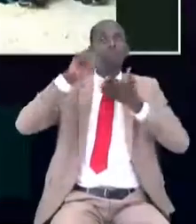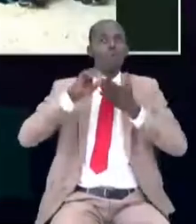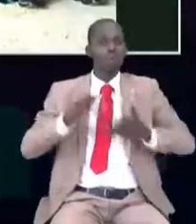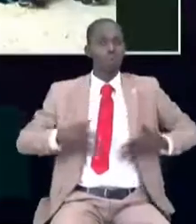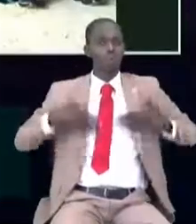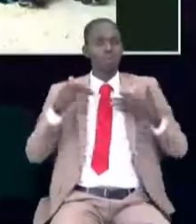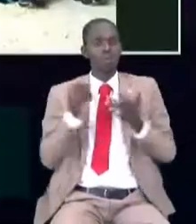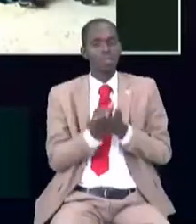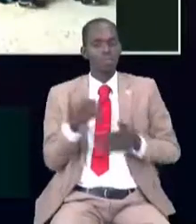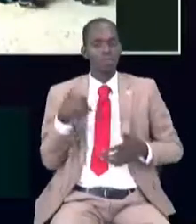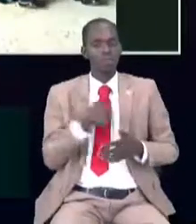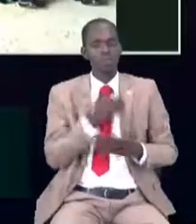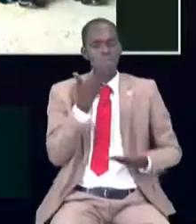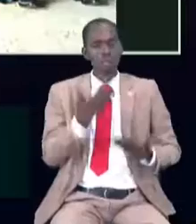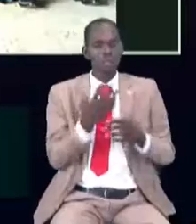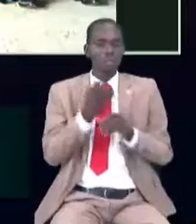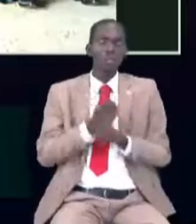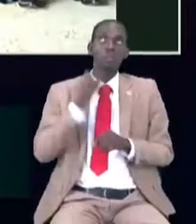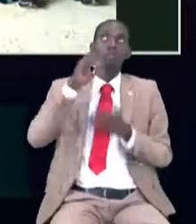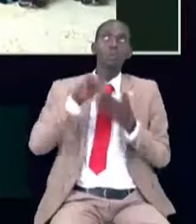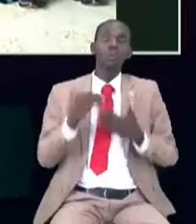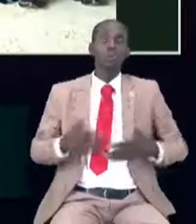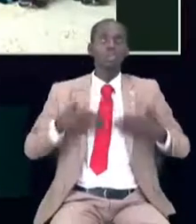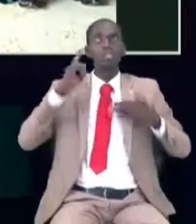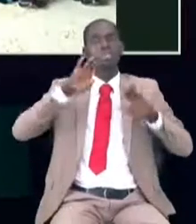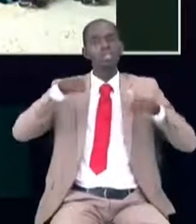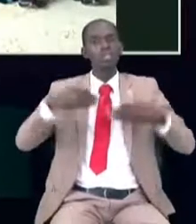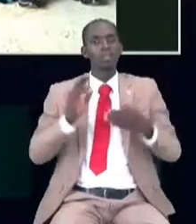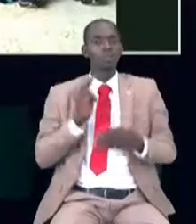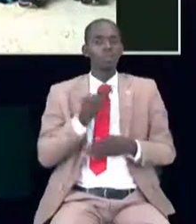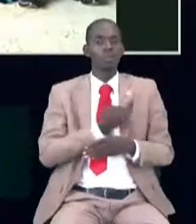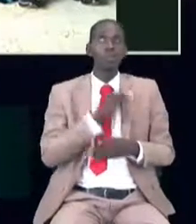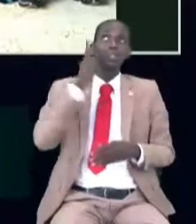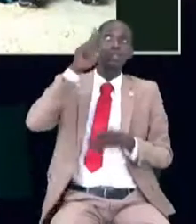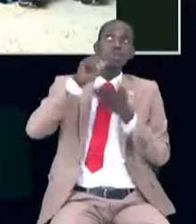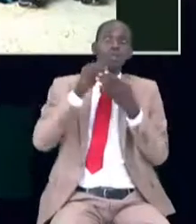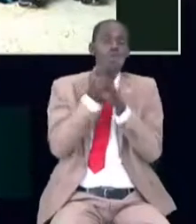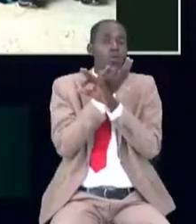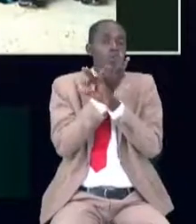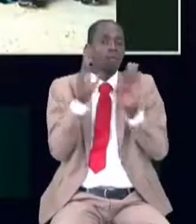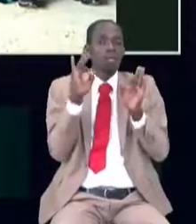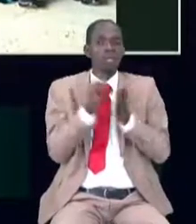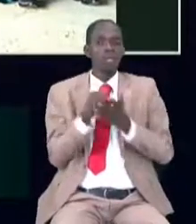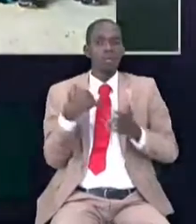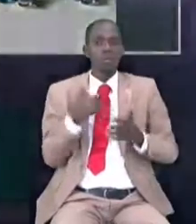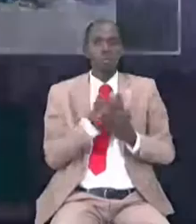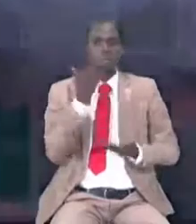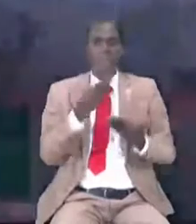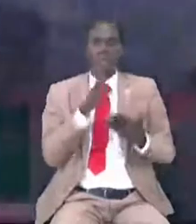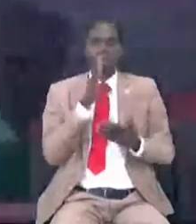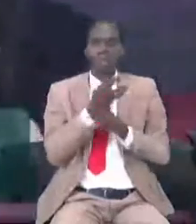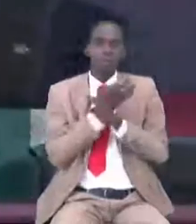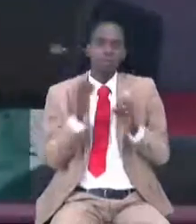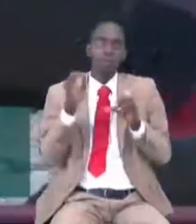sa liberté pour que nous soyons affranchis en lui. Nous sommes maintenant nouveaux par la